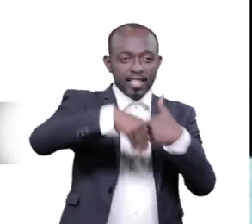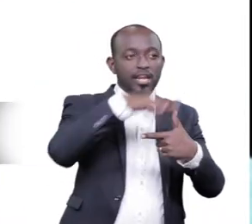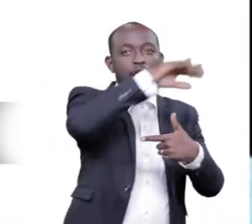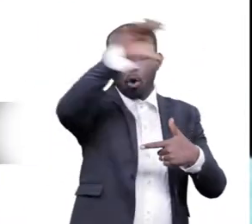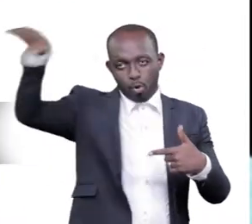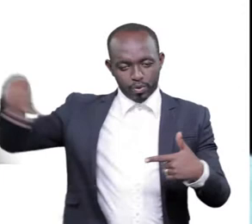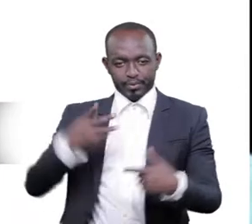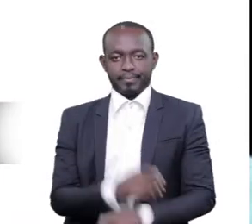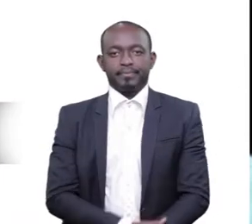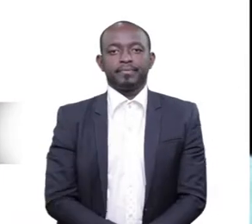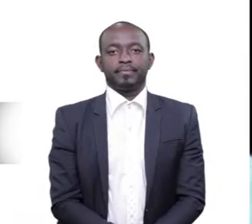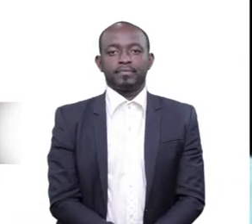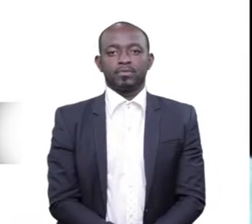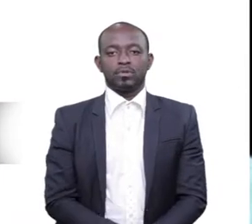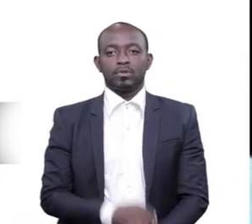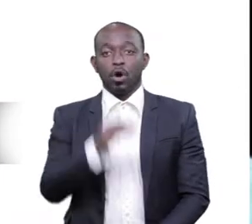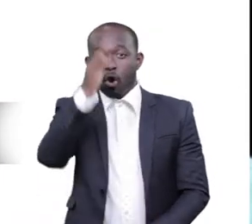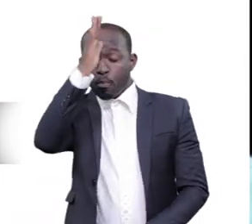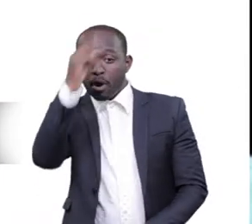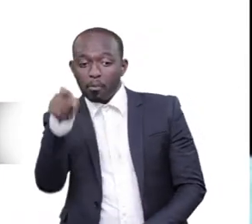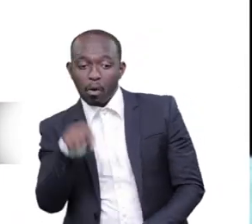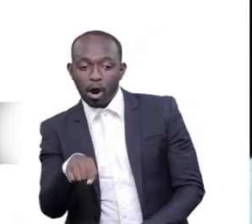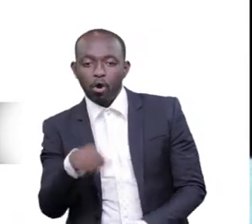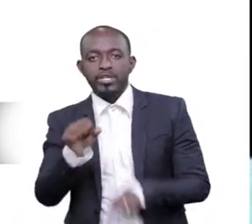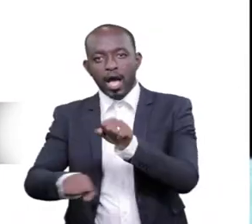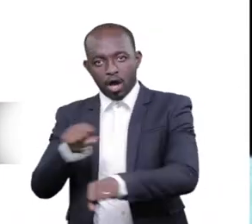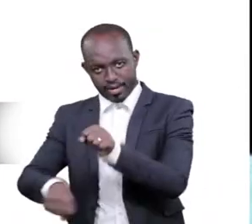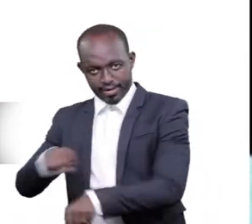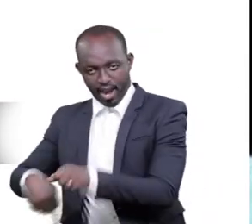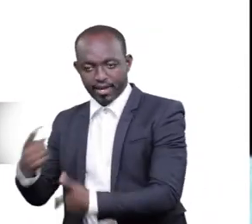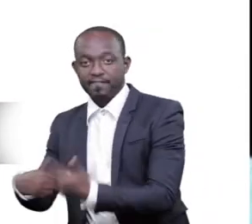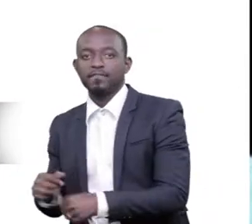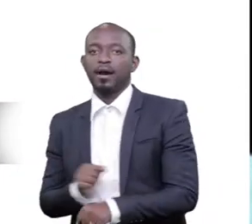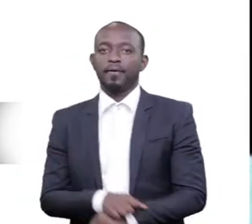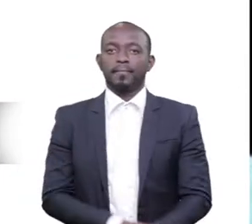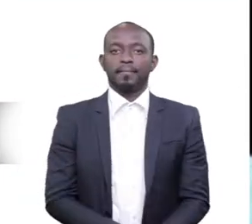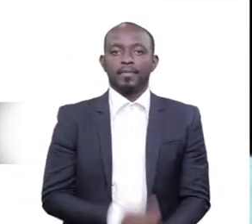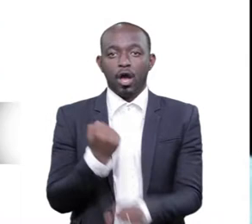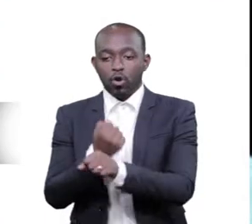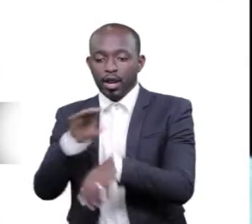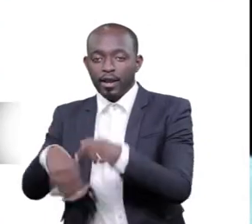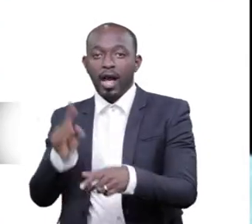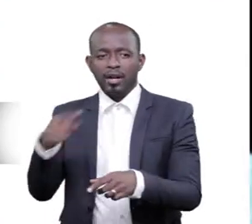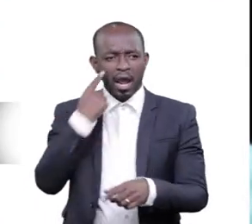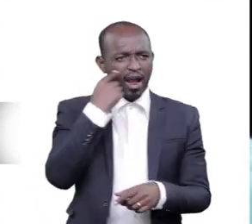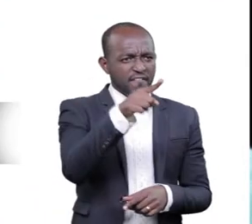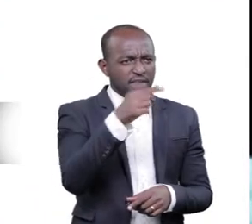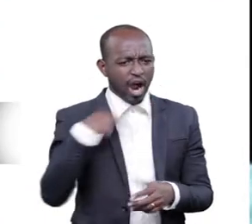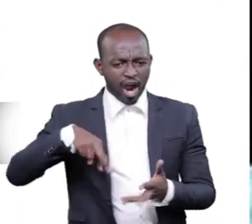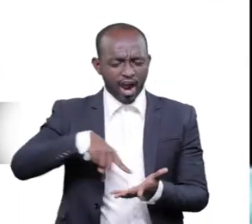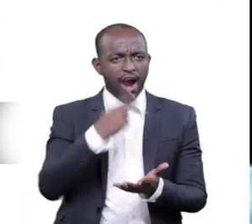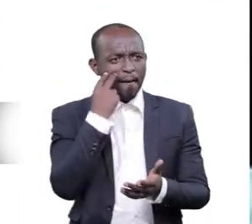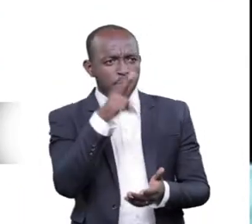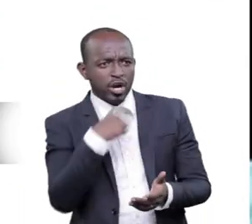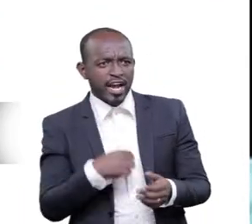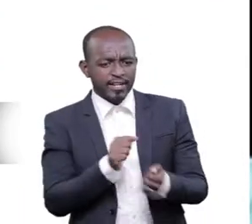imyenda ndanika umugabo waho yari umunyonzi araza asanga nanitse imyenda irangije nsubiye mu gikari